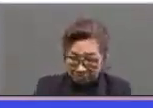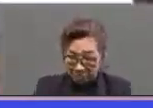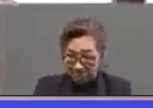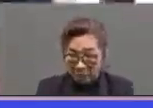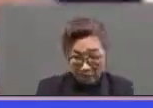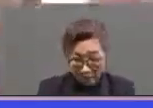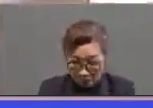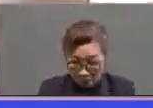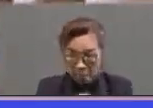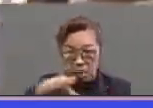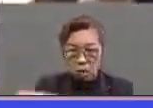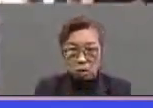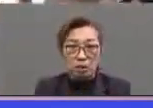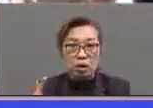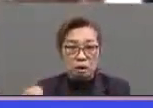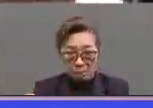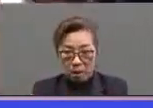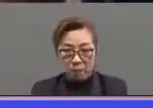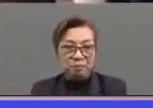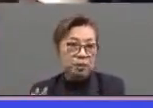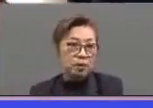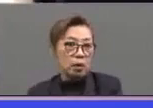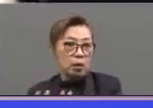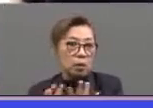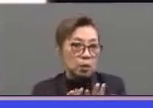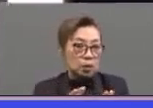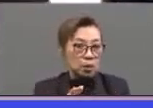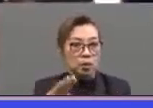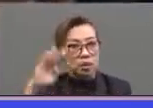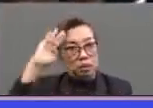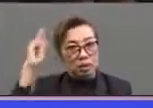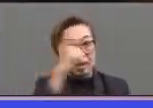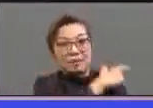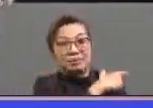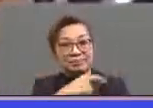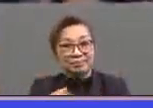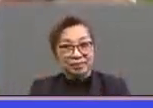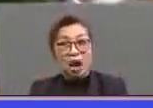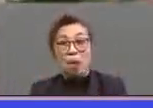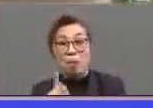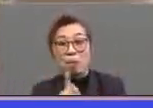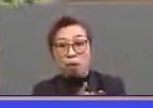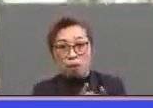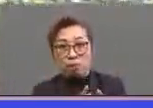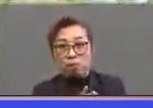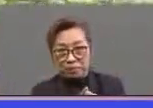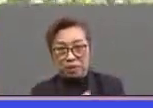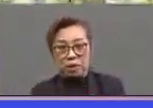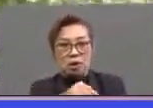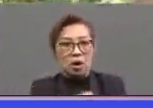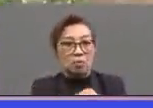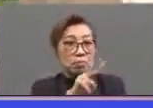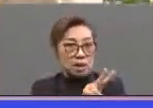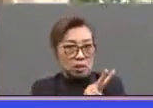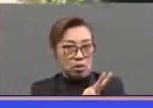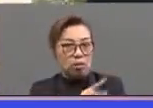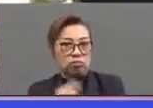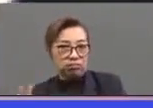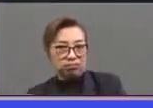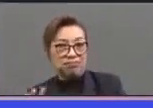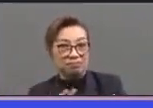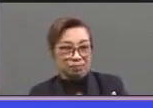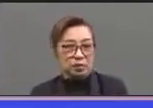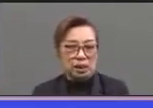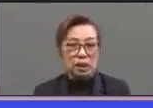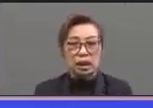ว่าการกระทรวงการคลังนะคะย้ำว่ารัฐบาลเนี่ยเป็นรัฐบาลของประชาชนการปฏิบัติงานต้องมีประสิทธิภาพยึดหลักกฎหมายความ